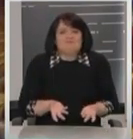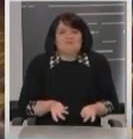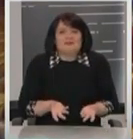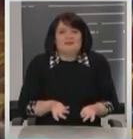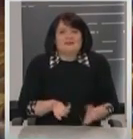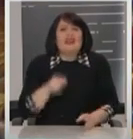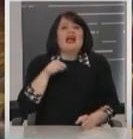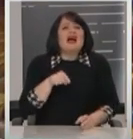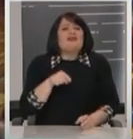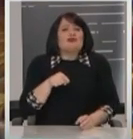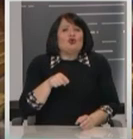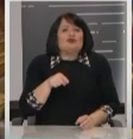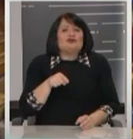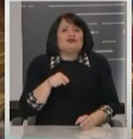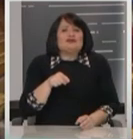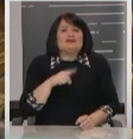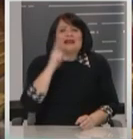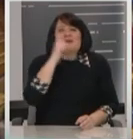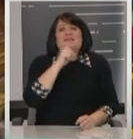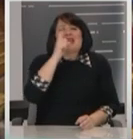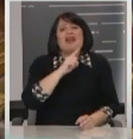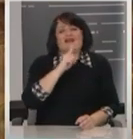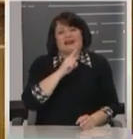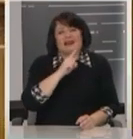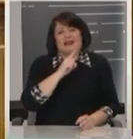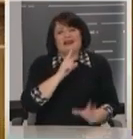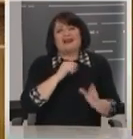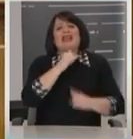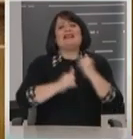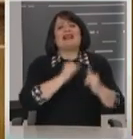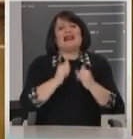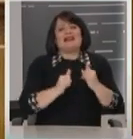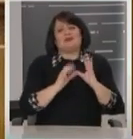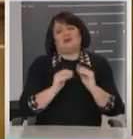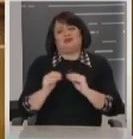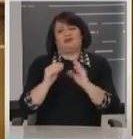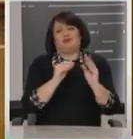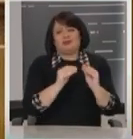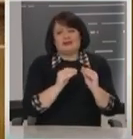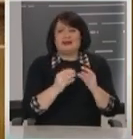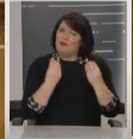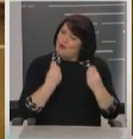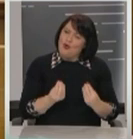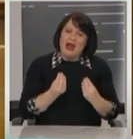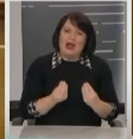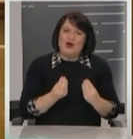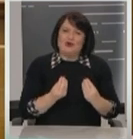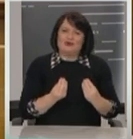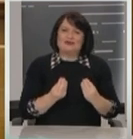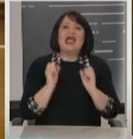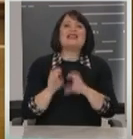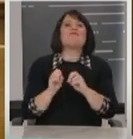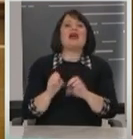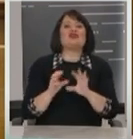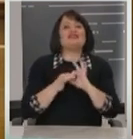Είναι από τα γνωστά ψεύτικα αποφθέγματα που κυκλοφορούν στο διαδίκτυο. Καλό θα ήταν να σας